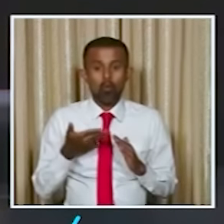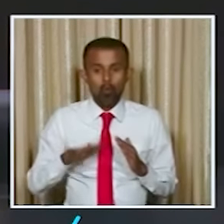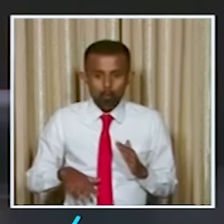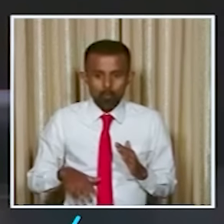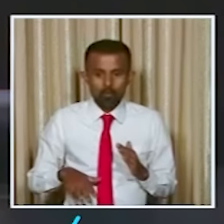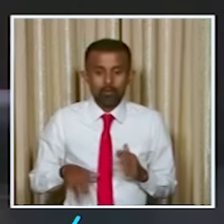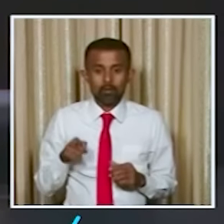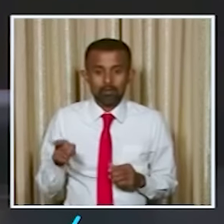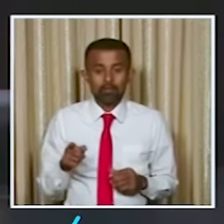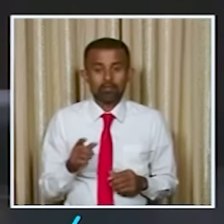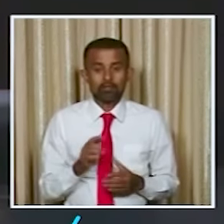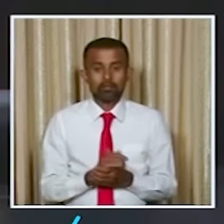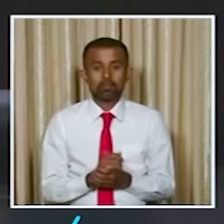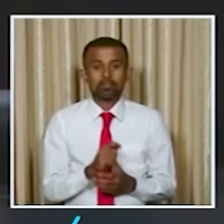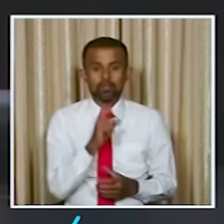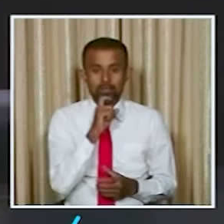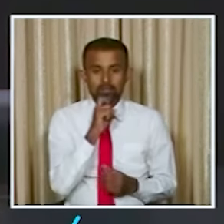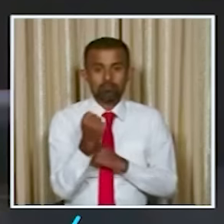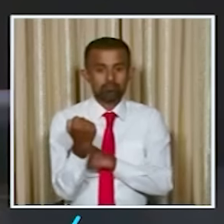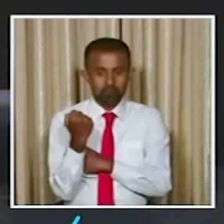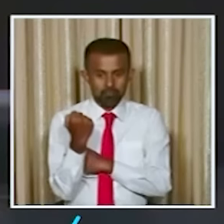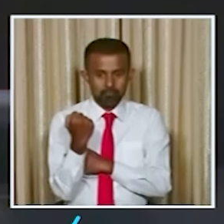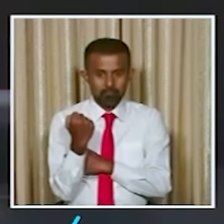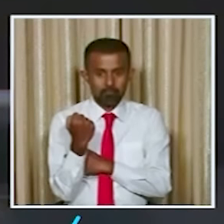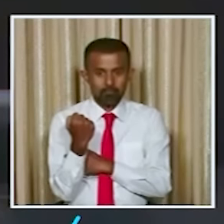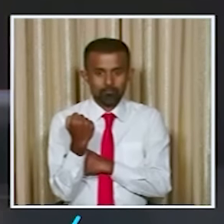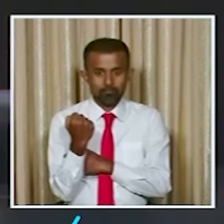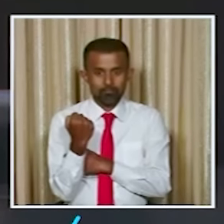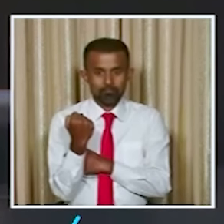ගමට අධිකරණ බලය